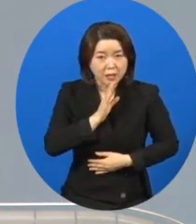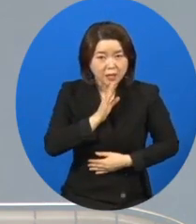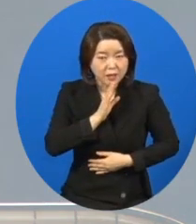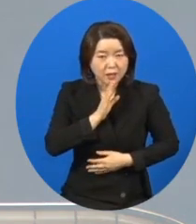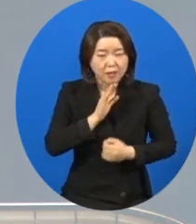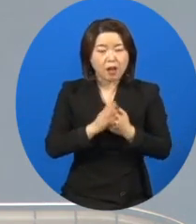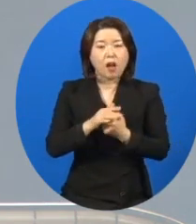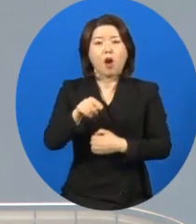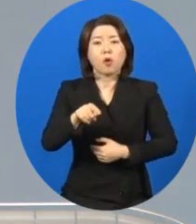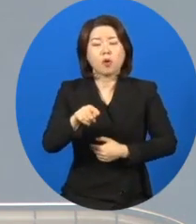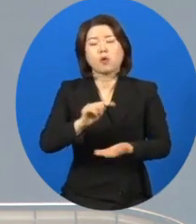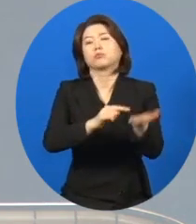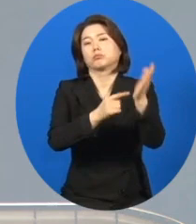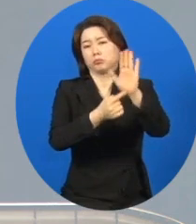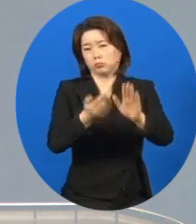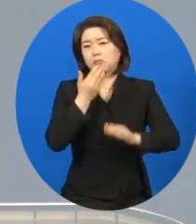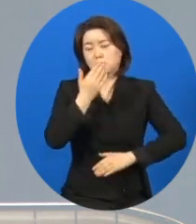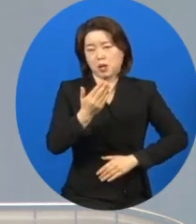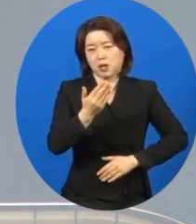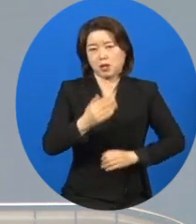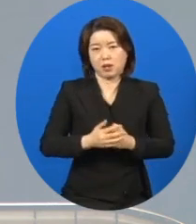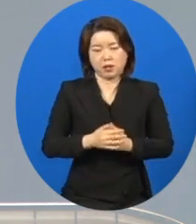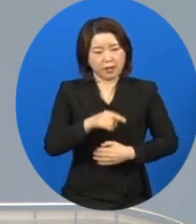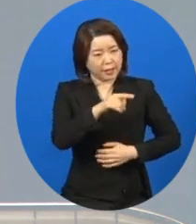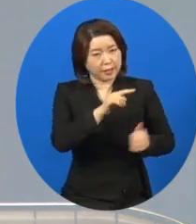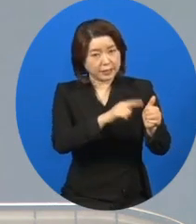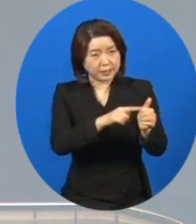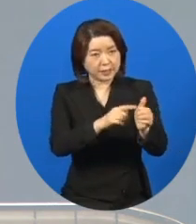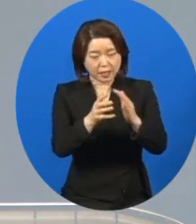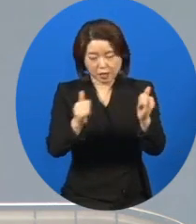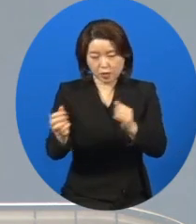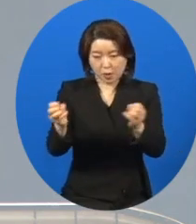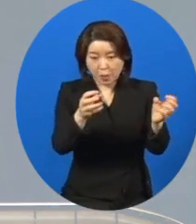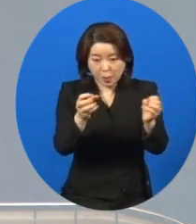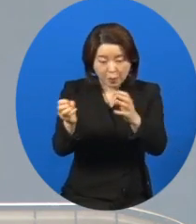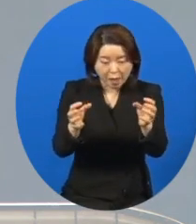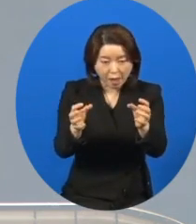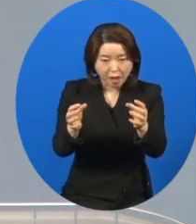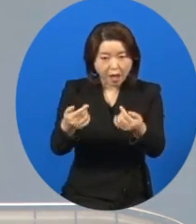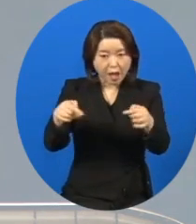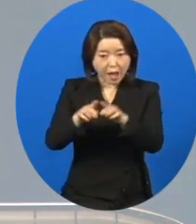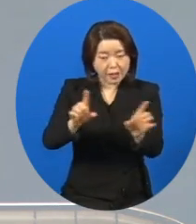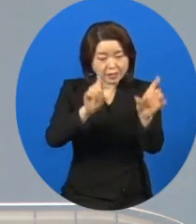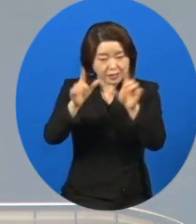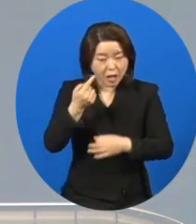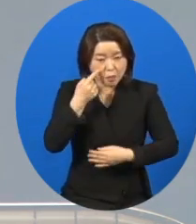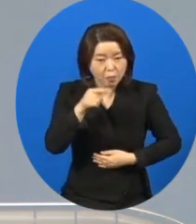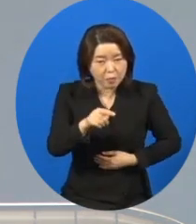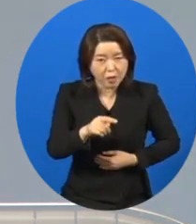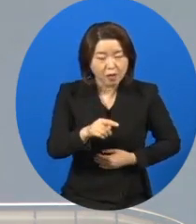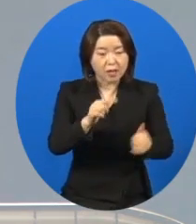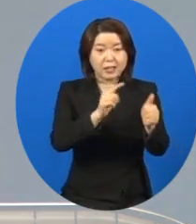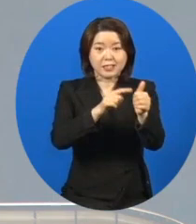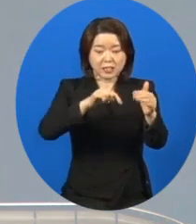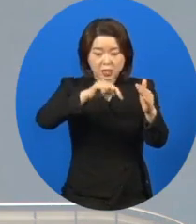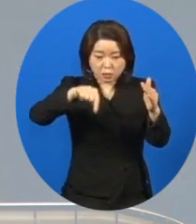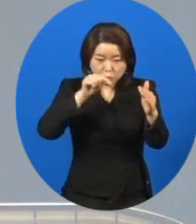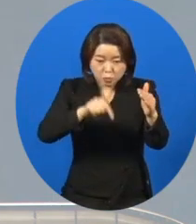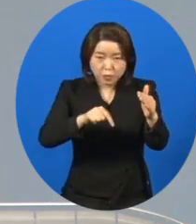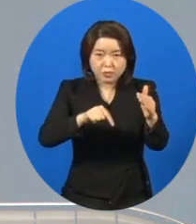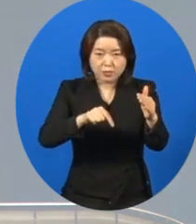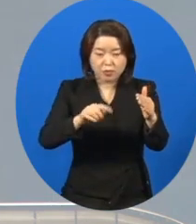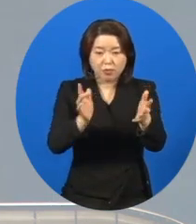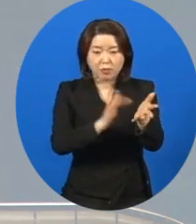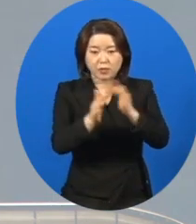그러면 드러나게 됩니다. 그 사람과 말하고 같이 지내보면 그 사람 속에서 예수님이